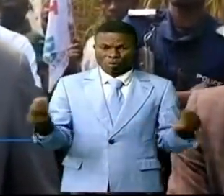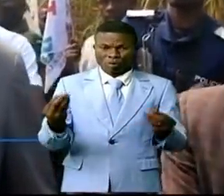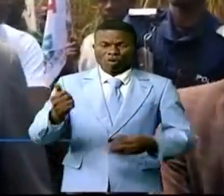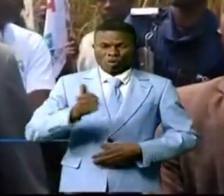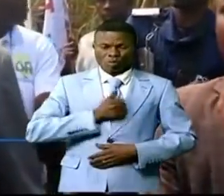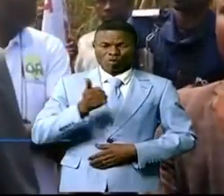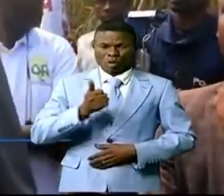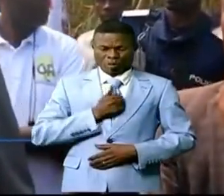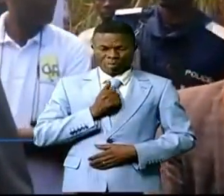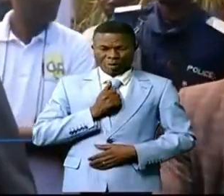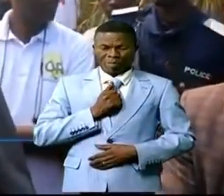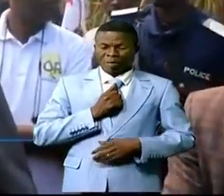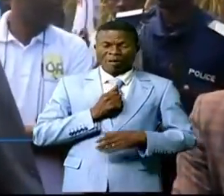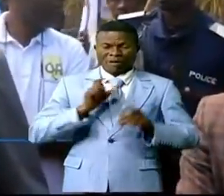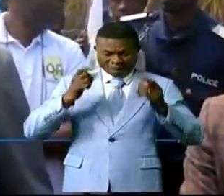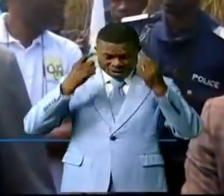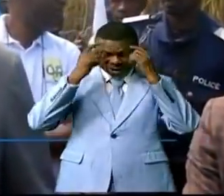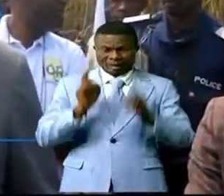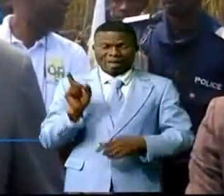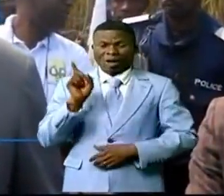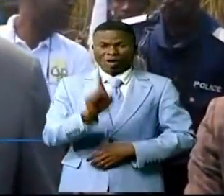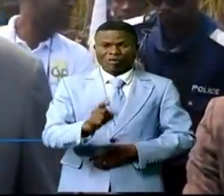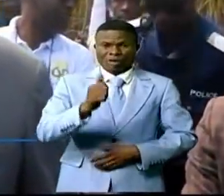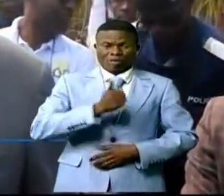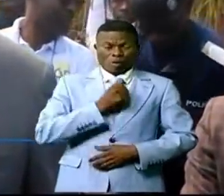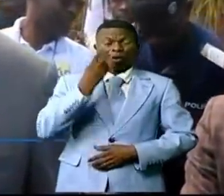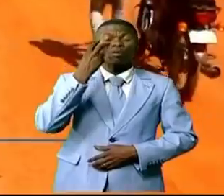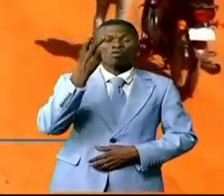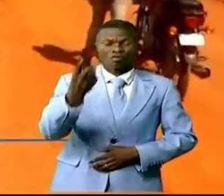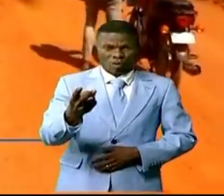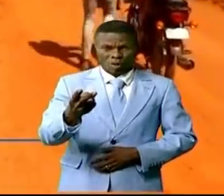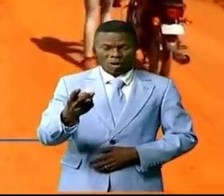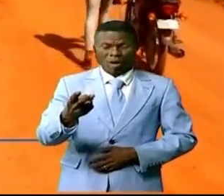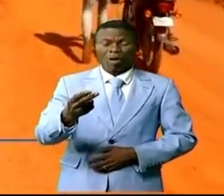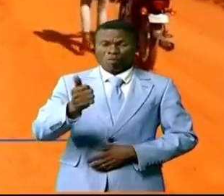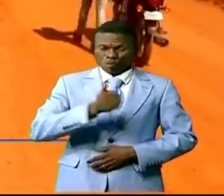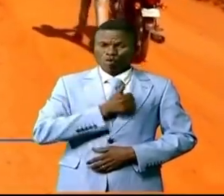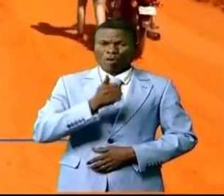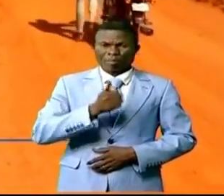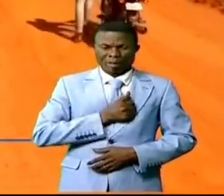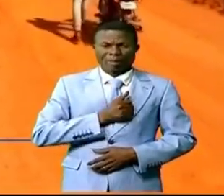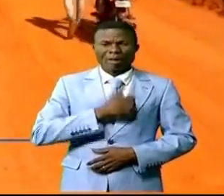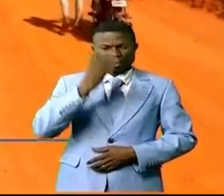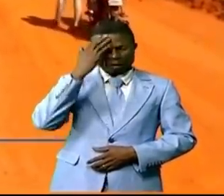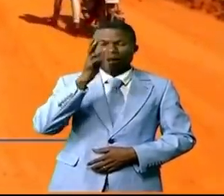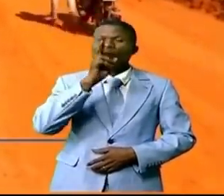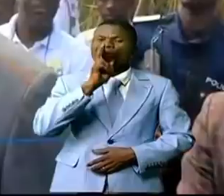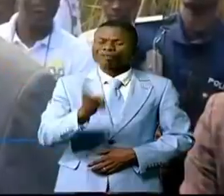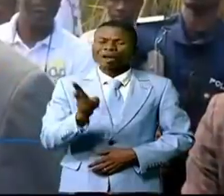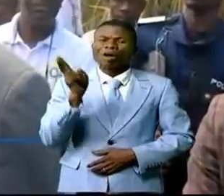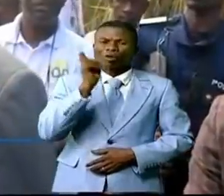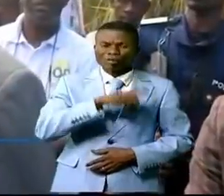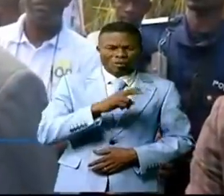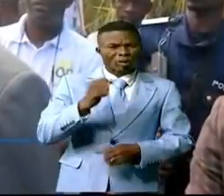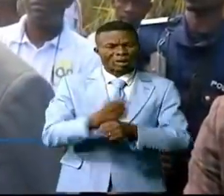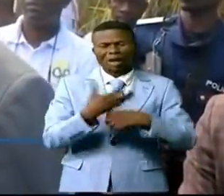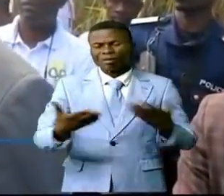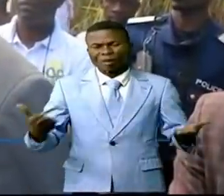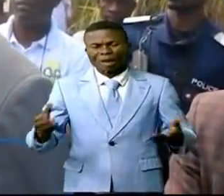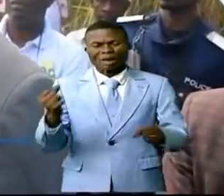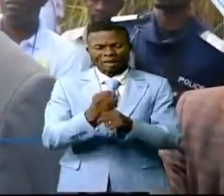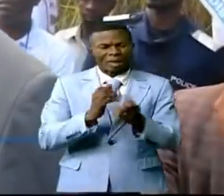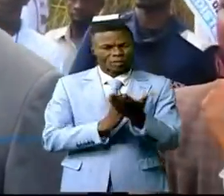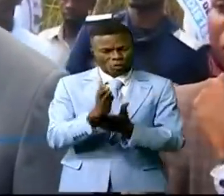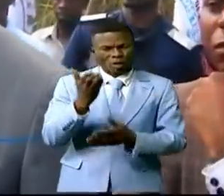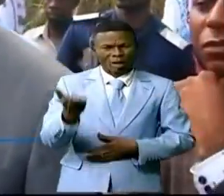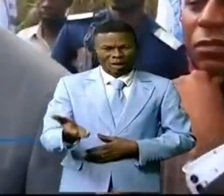je me suis mis debout pour venir de moi-même voir de mes propres yeux est-ce que c'est un travail inutile ou bien c'est un travail